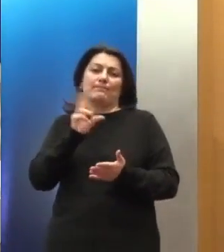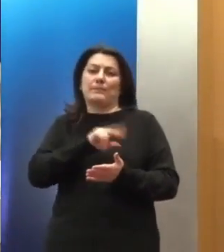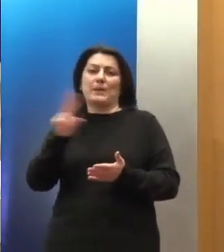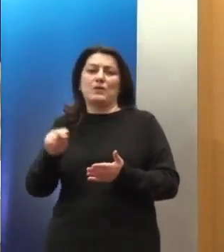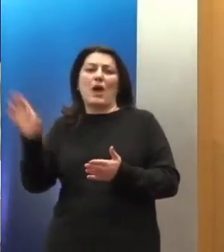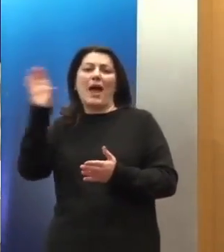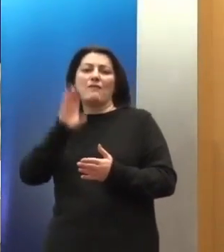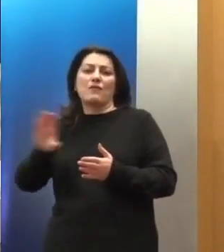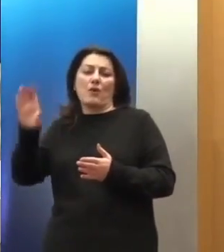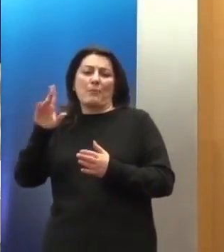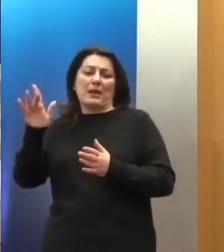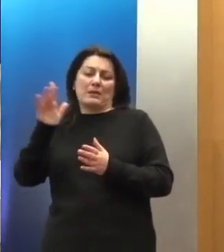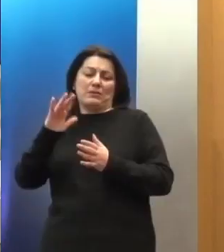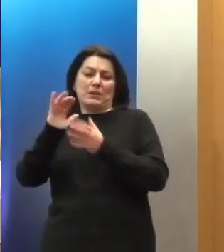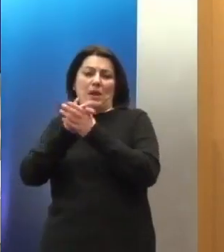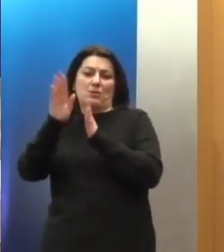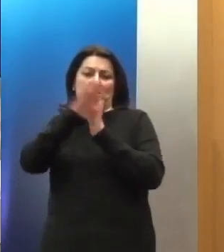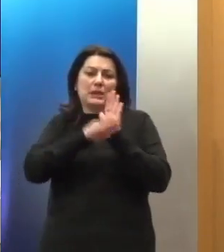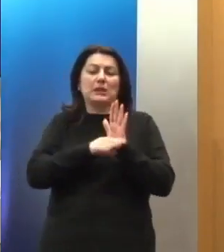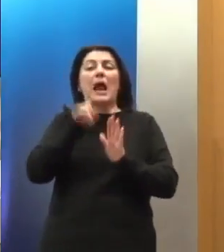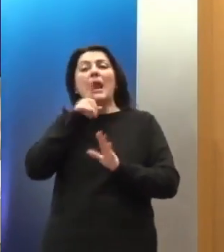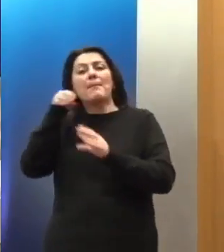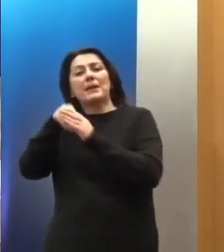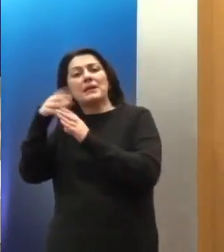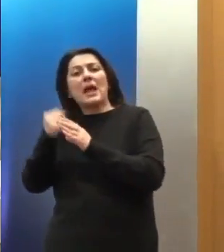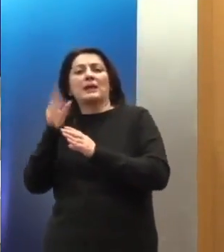στόχοι τους οποίους έχουν συμφωνήσει τα κράτη-μέλη.